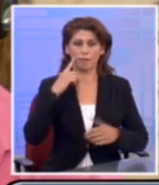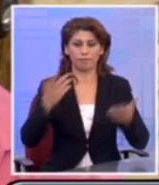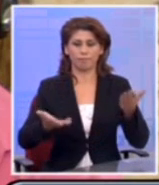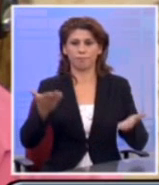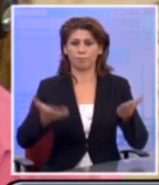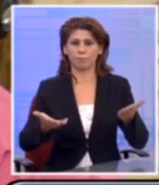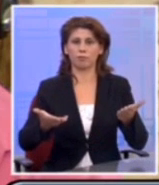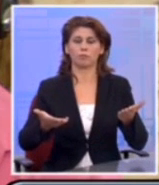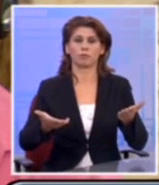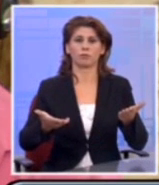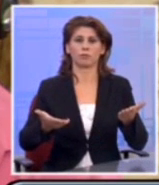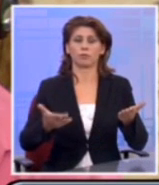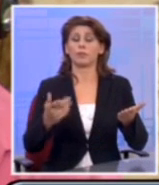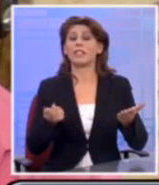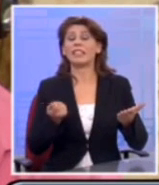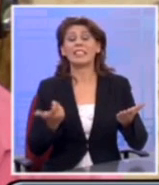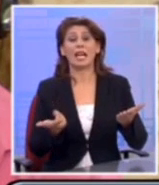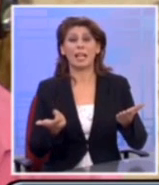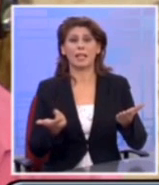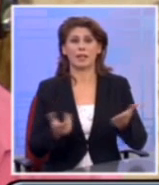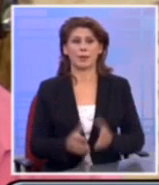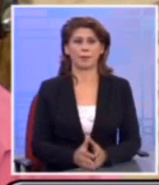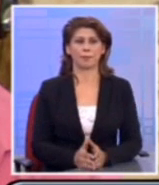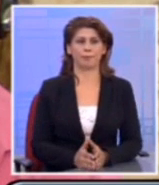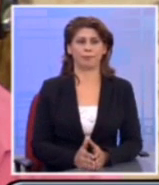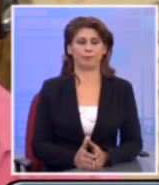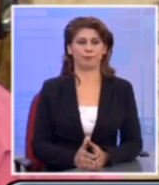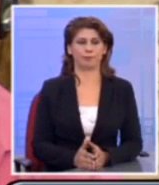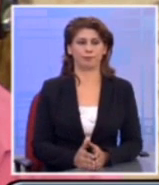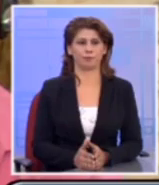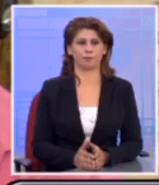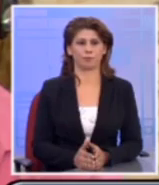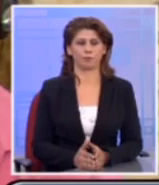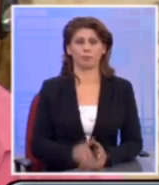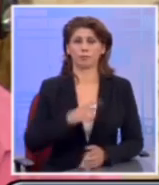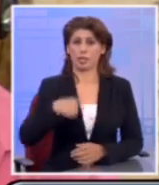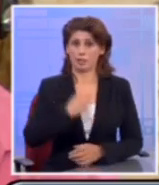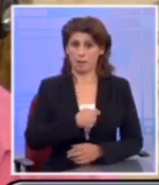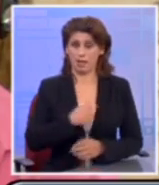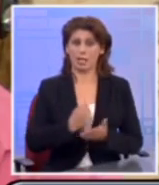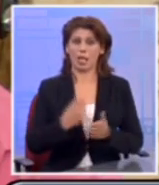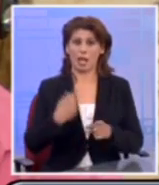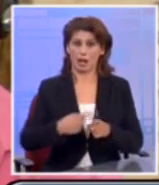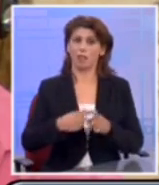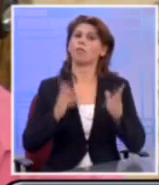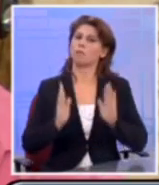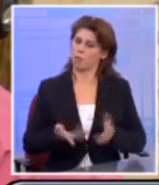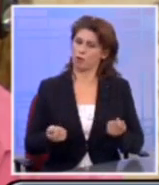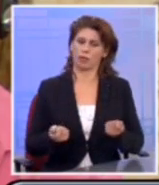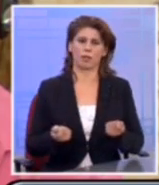συγκρίσεις μεταξύ του τι συνέβη μεταξύ της Ισπανίας και της Ελλάδας μπορούν να